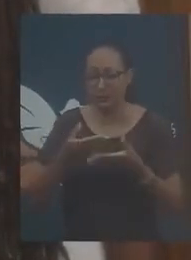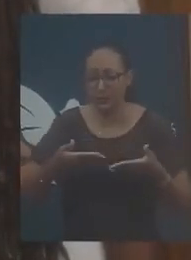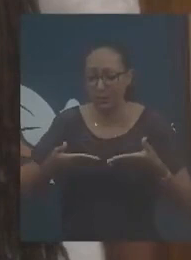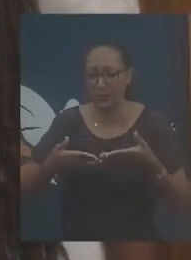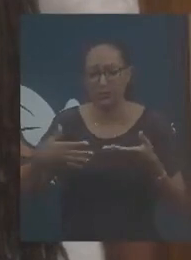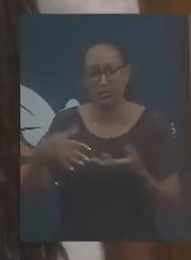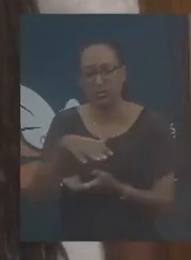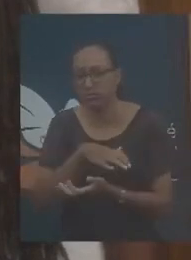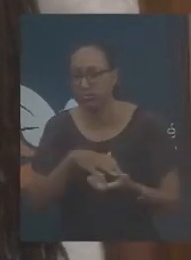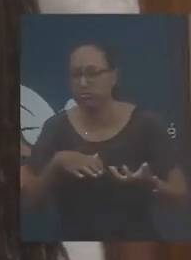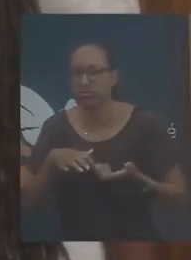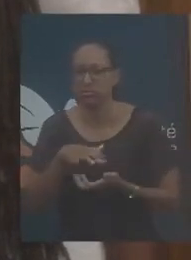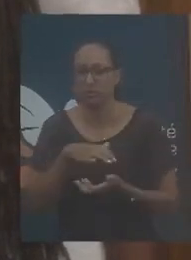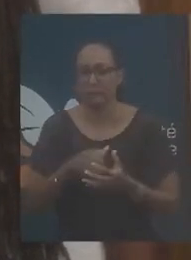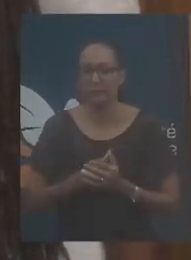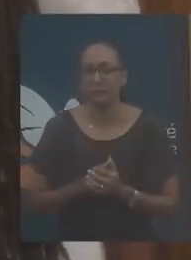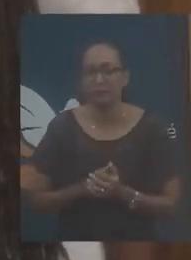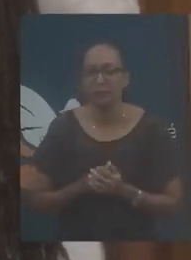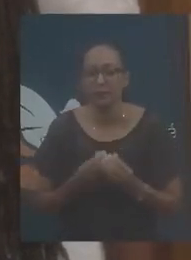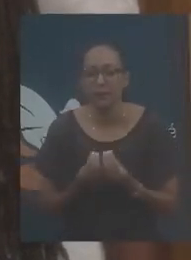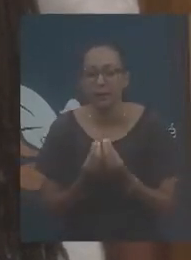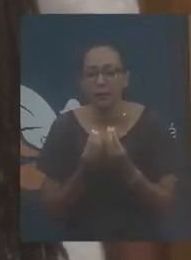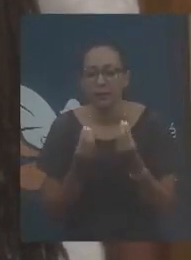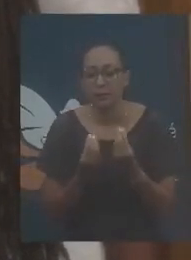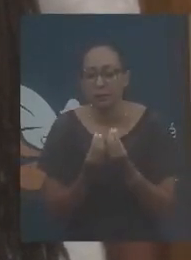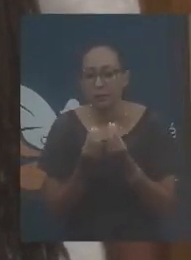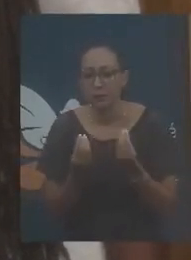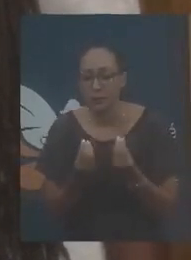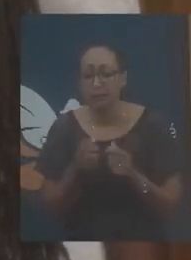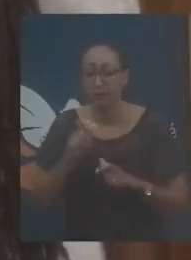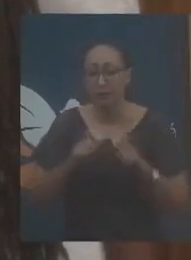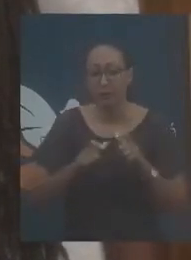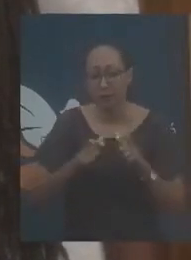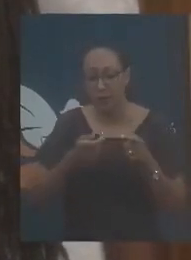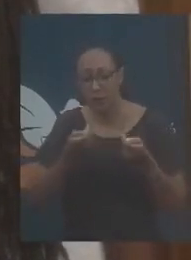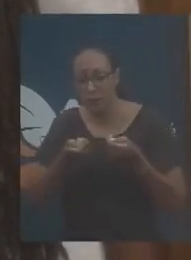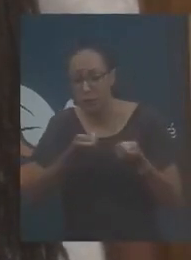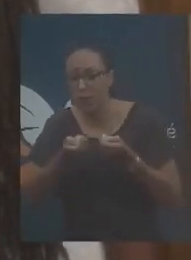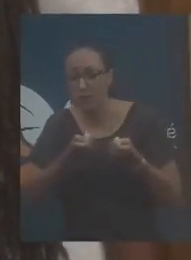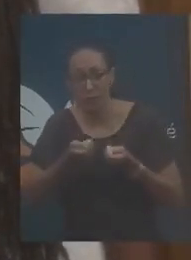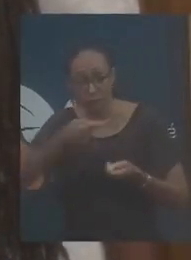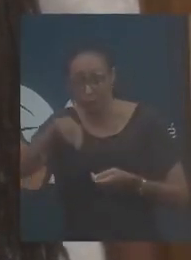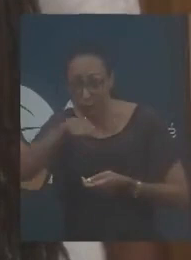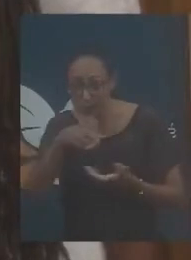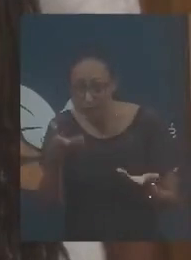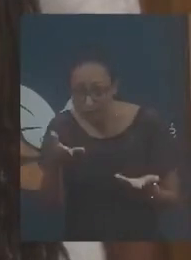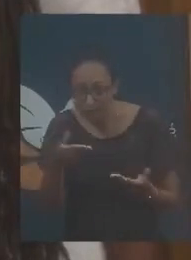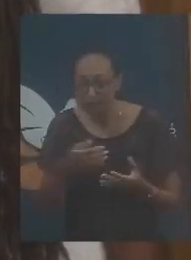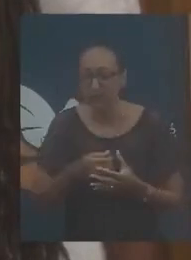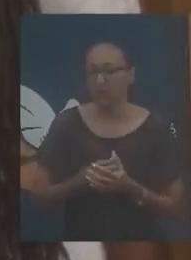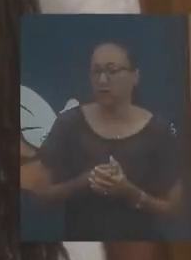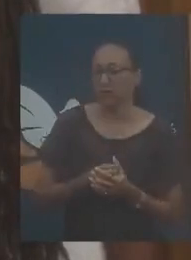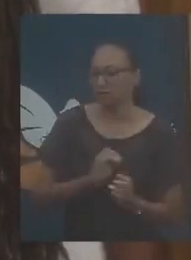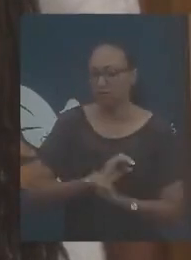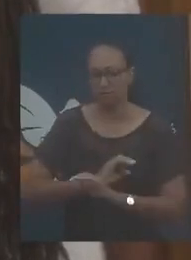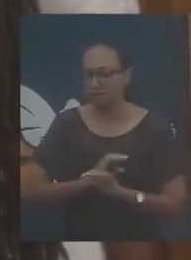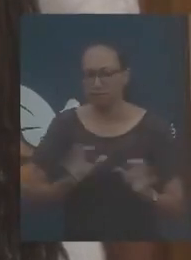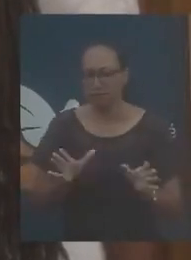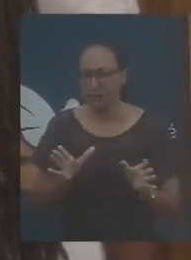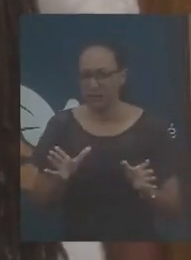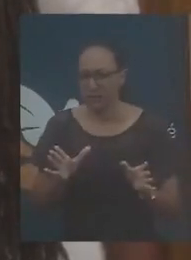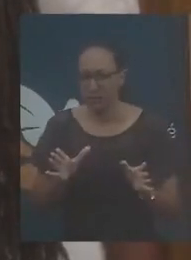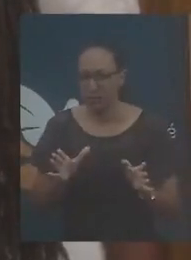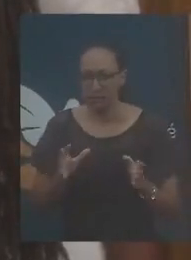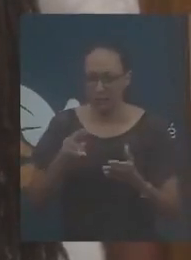catastrophique. Malheureusement, ceux qui nous gouvernent, donc vous, personne n'a pris le temps de lire